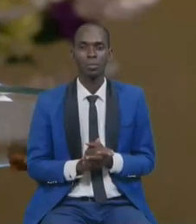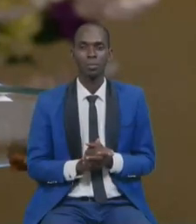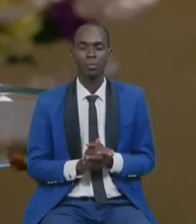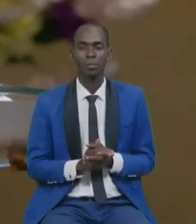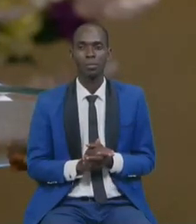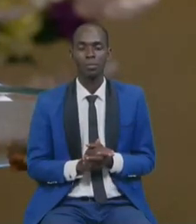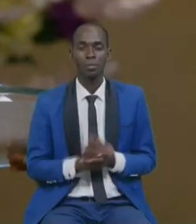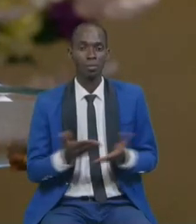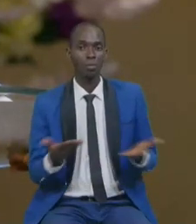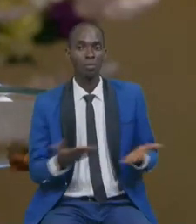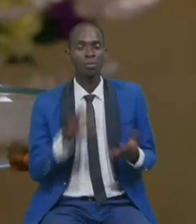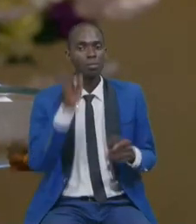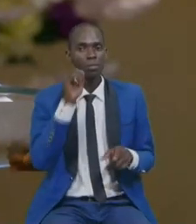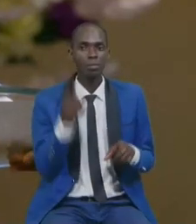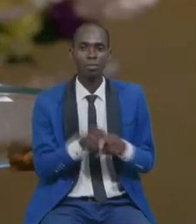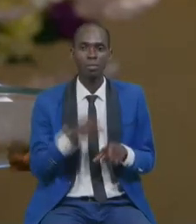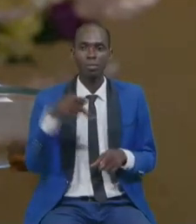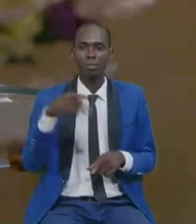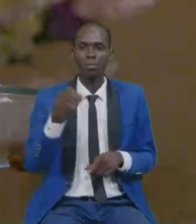Sœur Pissodafé.